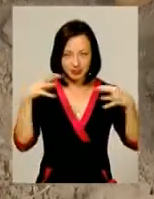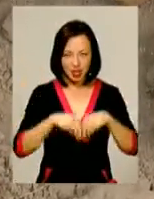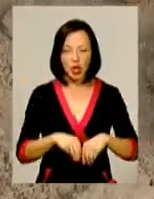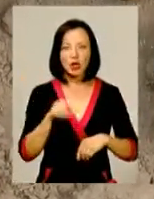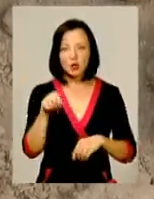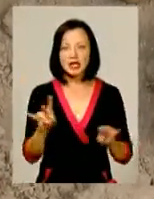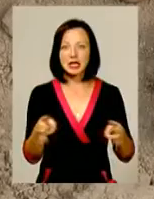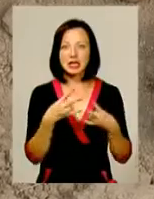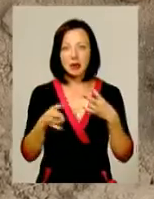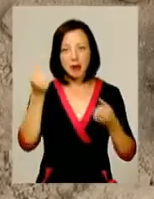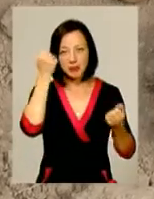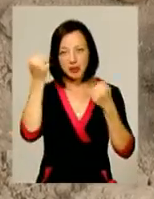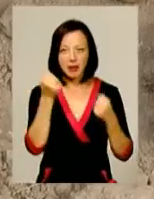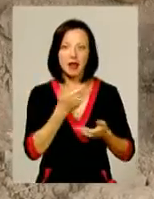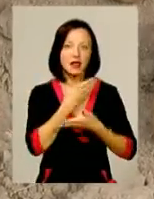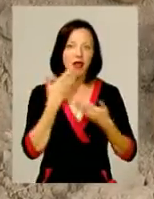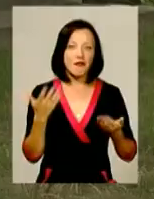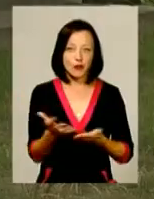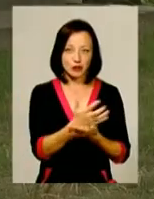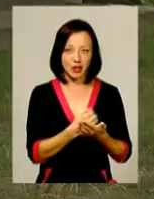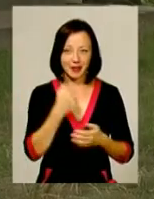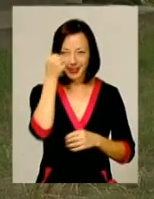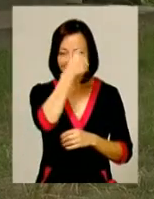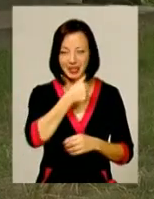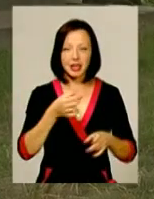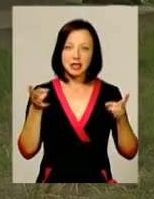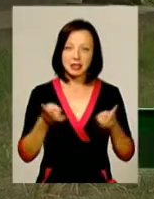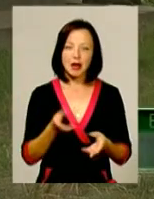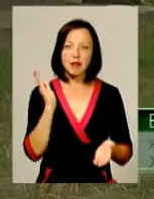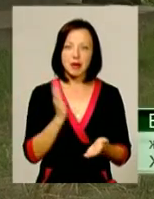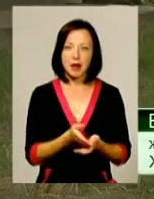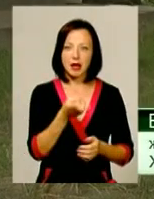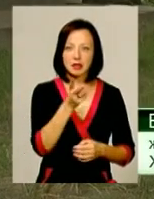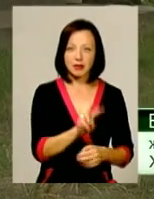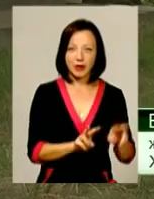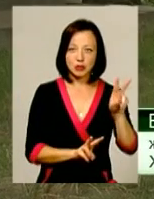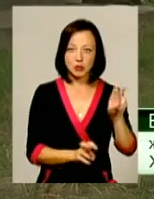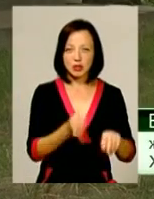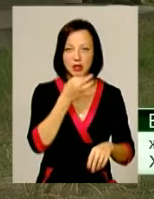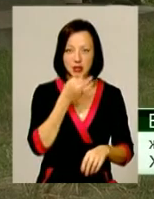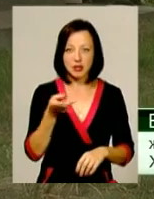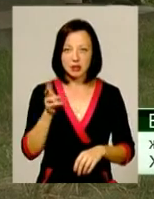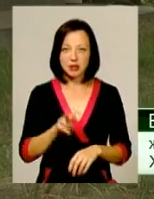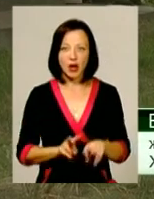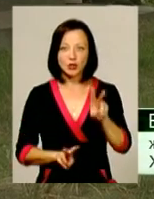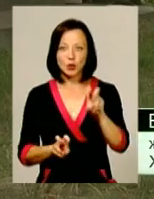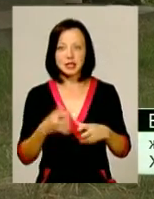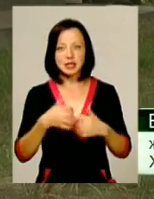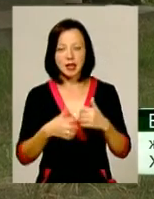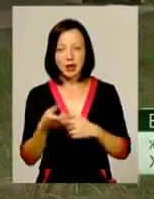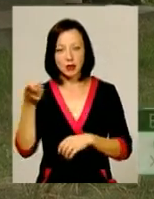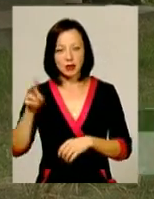й не доведеться бідкатися на неврожайний рік. Треба мати два сорти ранньої, два сорти середньої і два